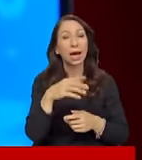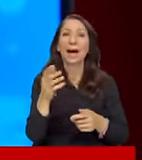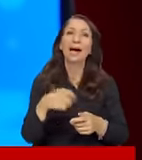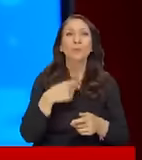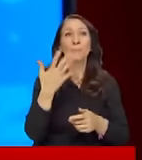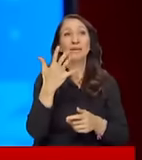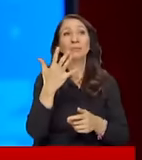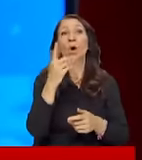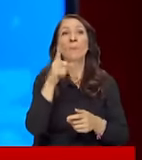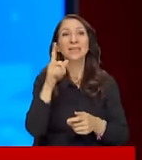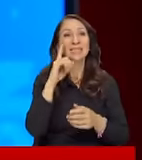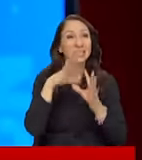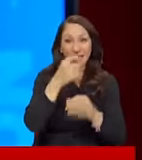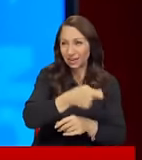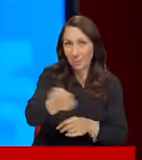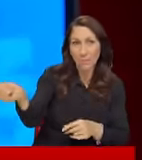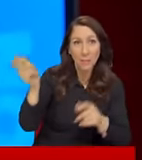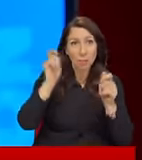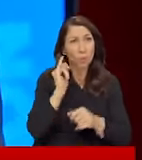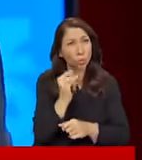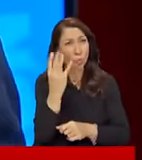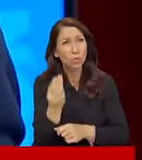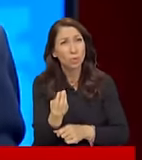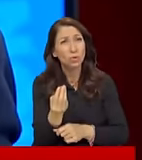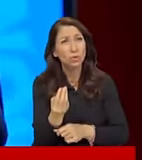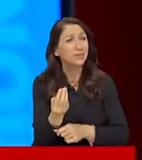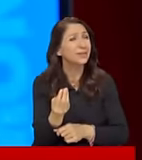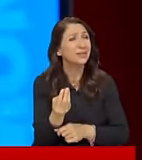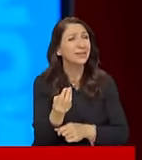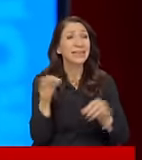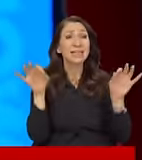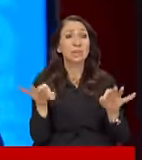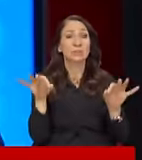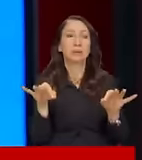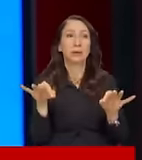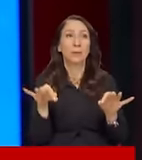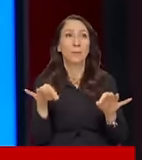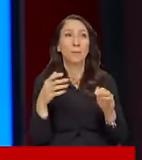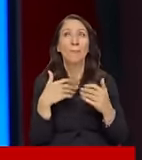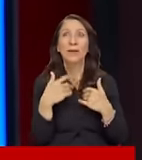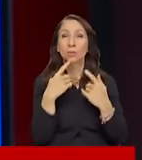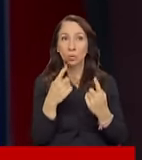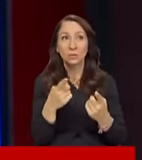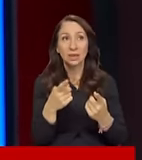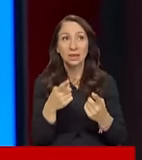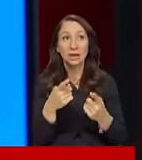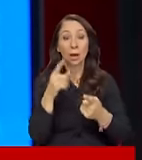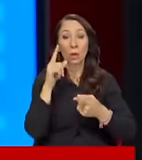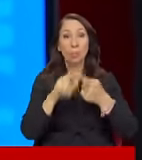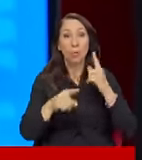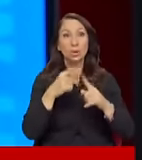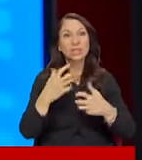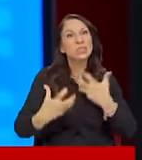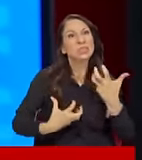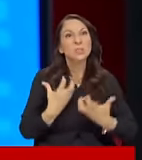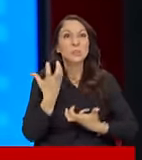atıyorum 5000 kişiye, 10000 kişiye dağıtsaydık kötü mü olurdu? Ya şimdi ben diyorum ki siyasi